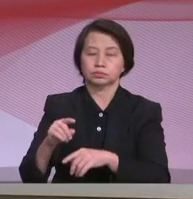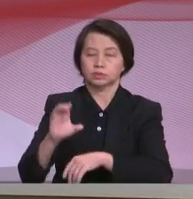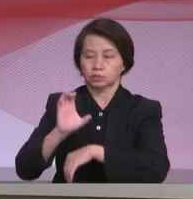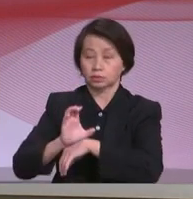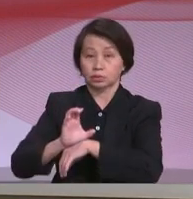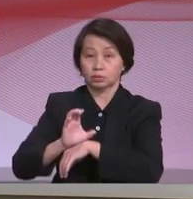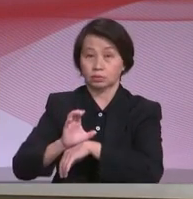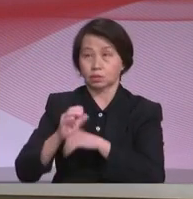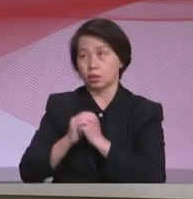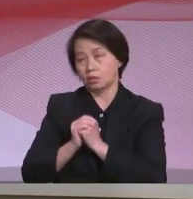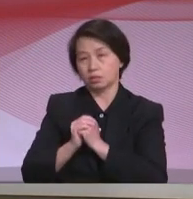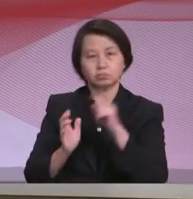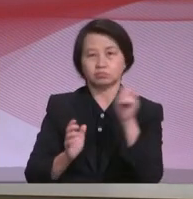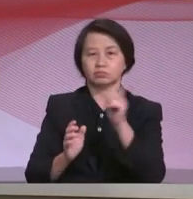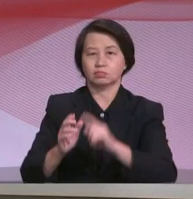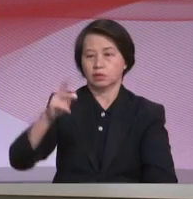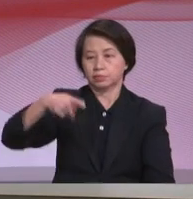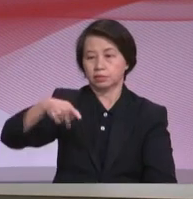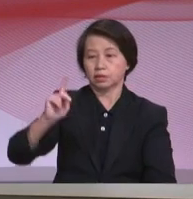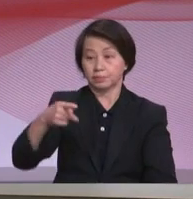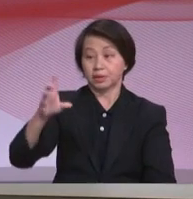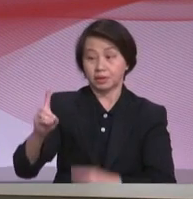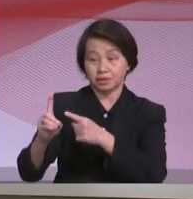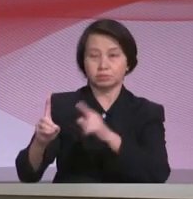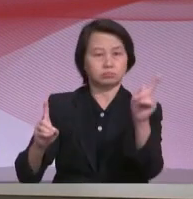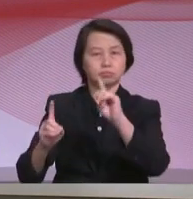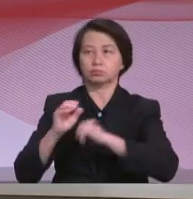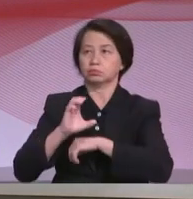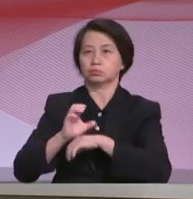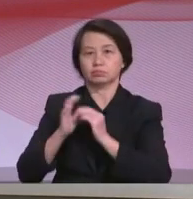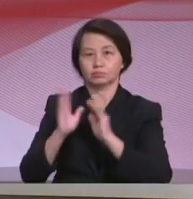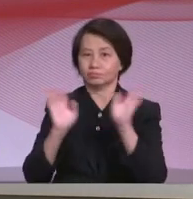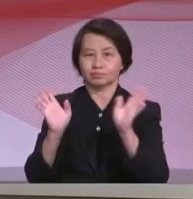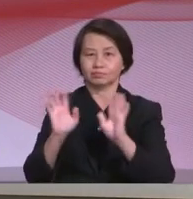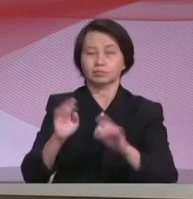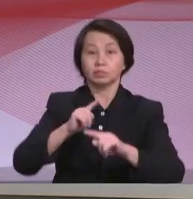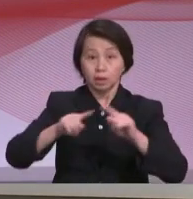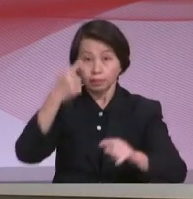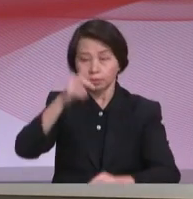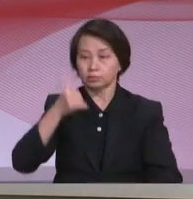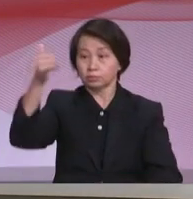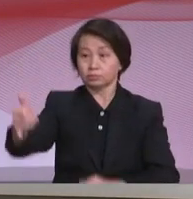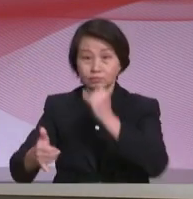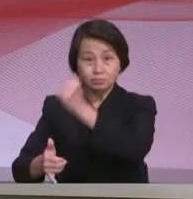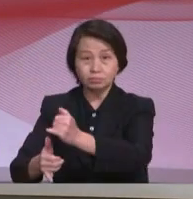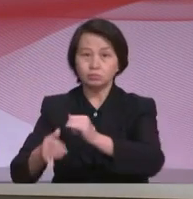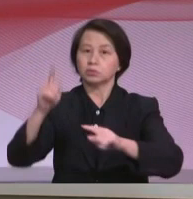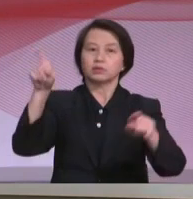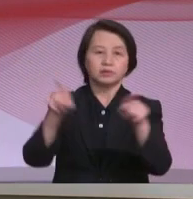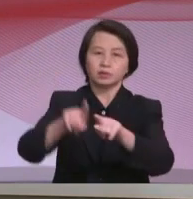dan sebagainya. Di gereja-gereja tidak dibenarkan. Tetapi untuk kunjung-munjung juga tidak